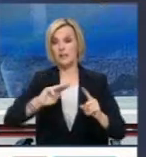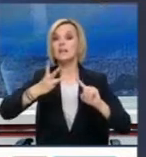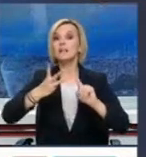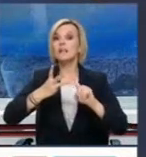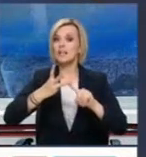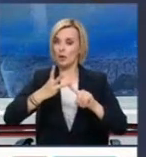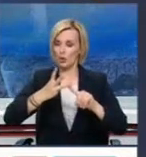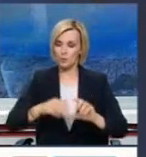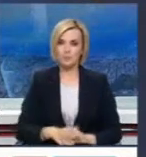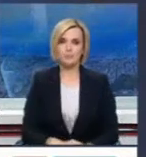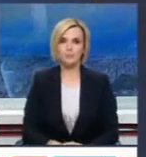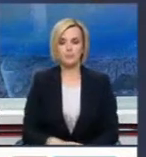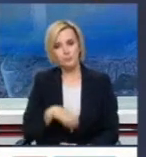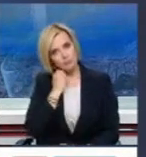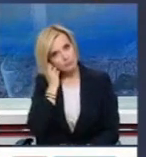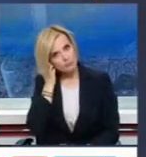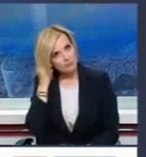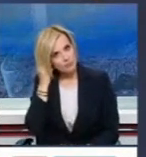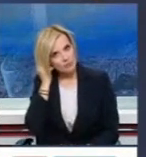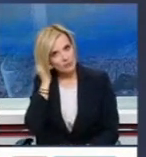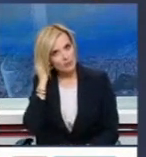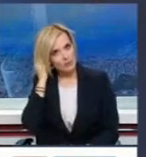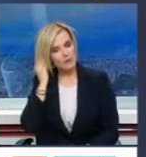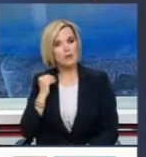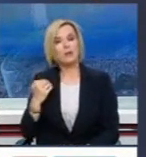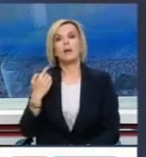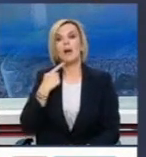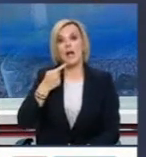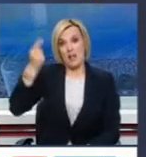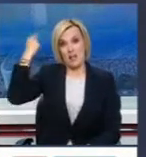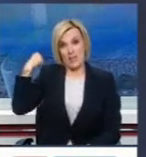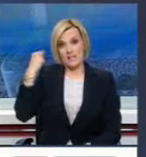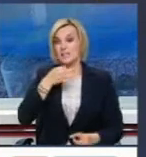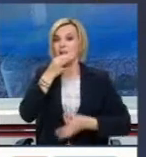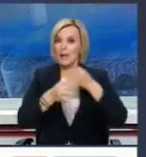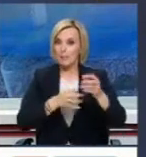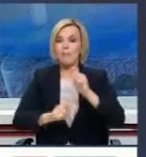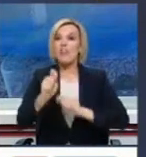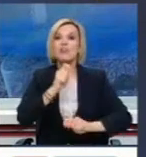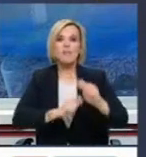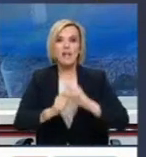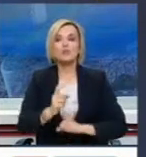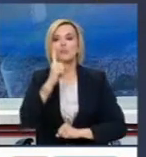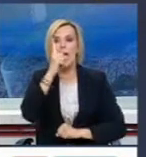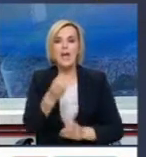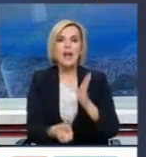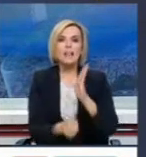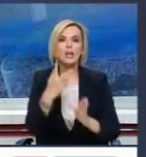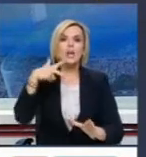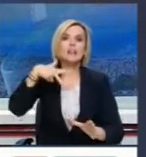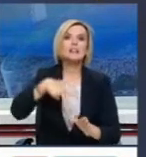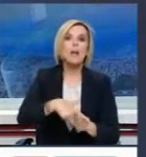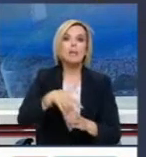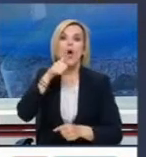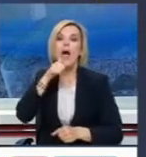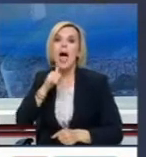προχθές ανακοινώσαμε τον αρμόδιο υφυπουργό, τον κύριο Τσακίρη, τη δημιουργία ταμείου εγκυοδοτικού για μετά την κρίση, για την ώρα που